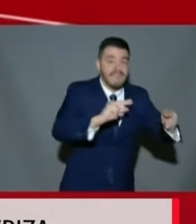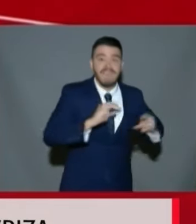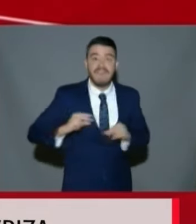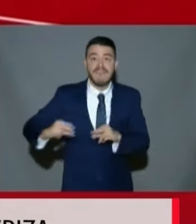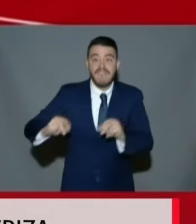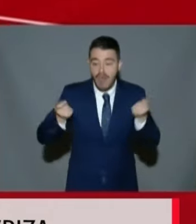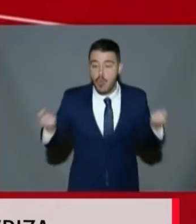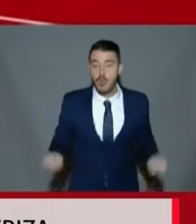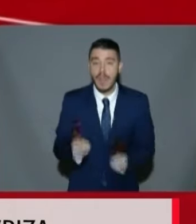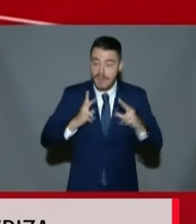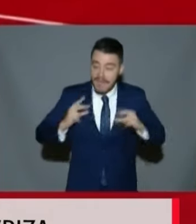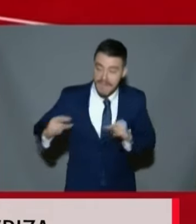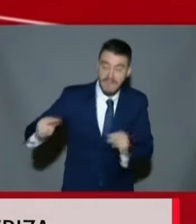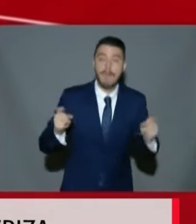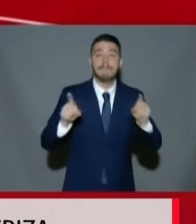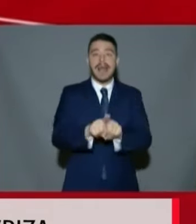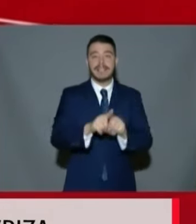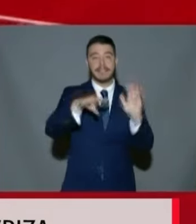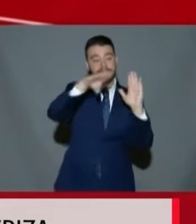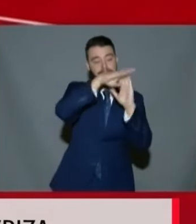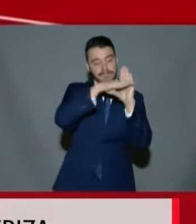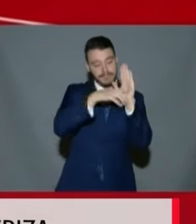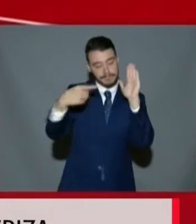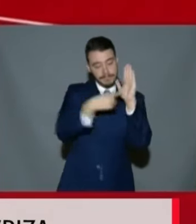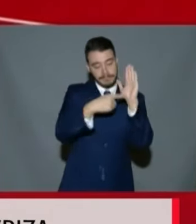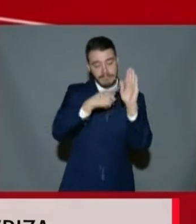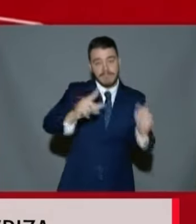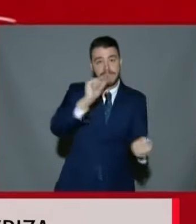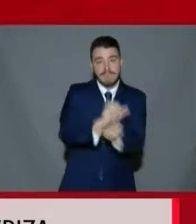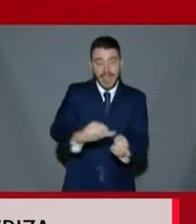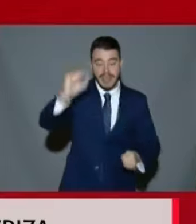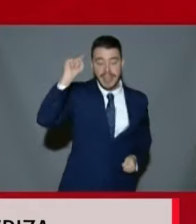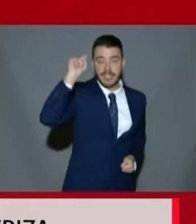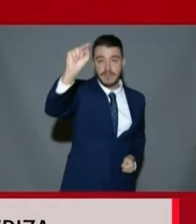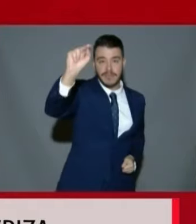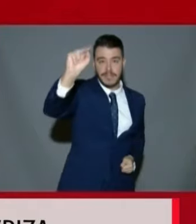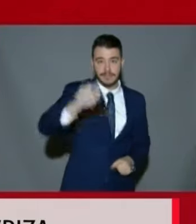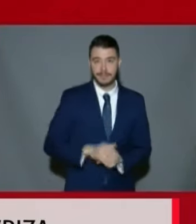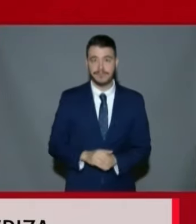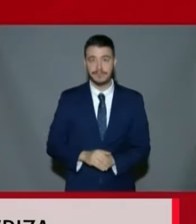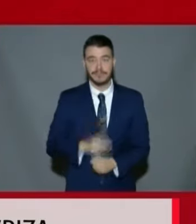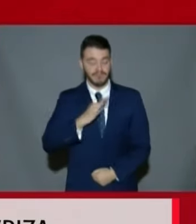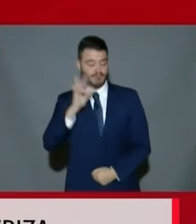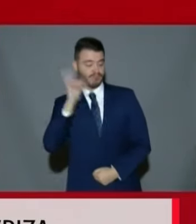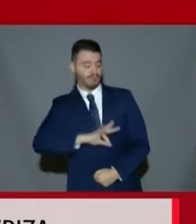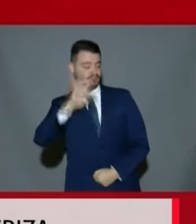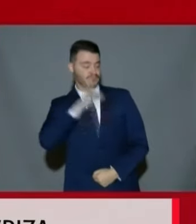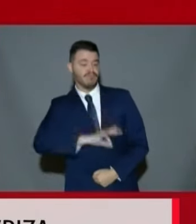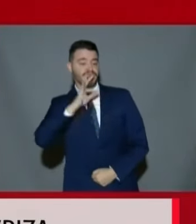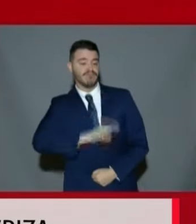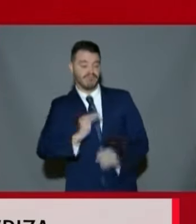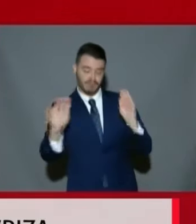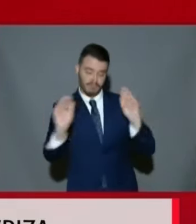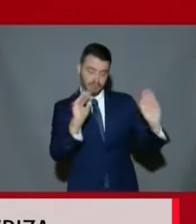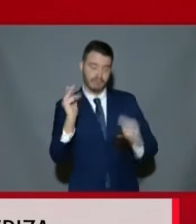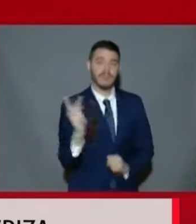Δεσμευόμενοι όλοι από το καταστατικό και τη διακήρυξή μας για τα συμφέροντα της κοινωνίας και της